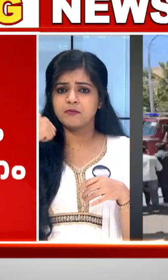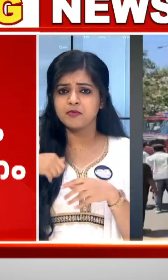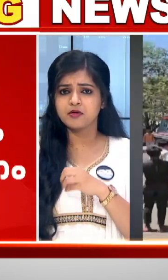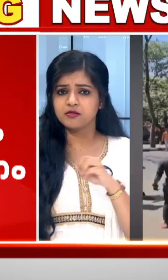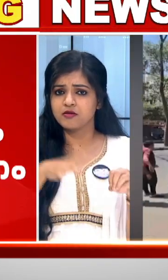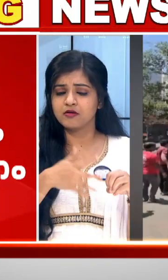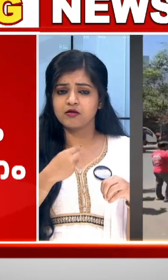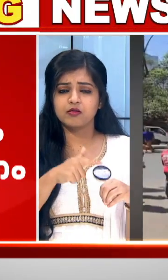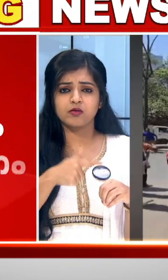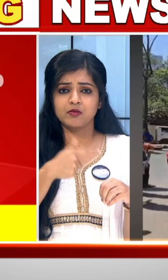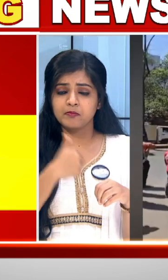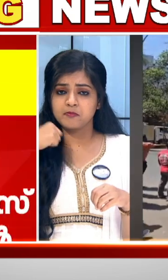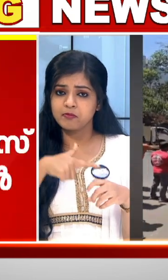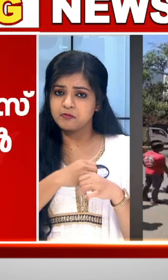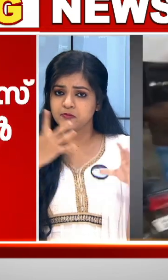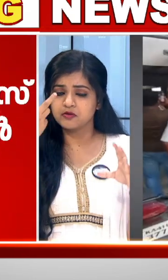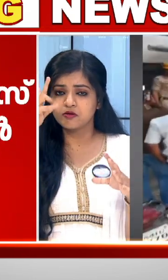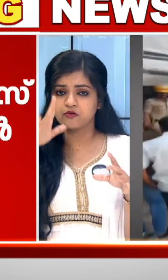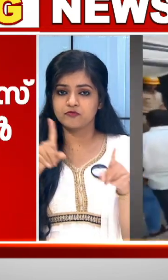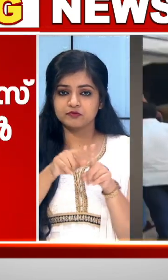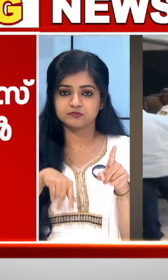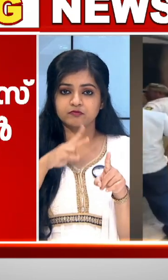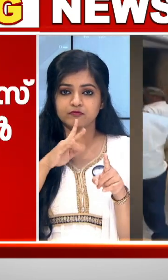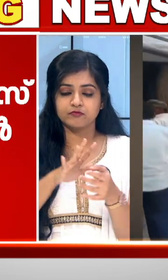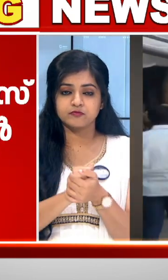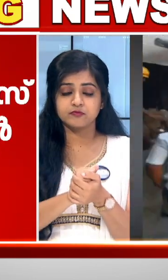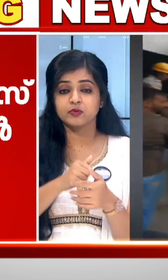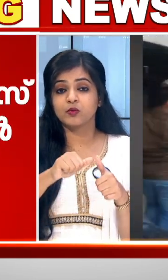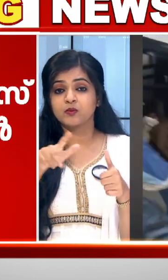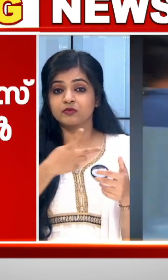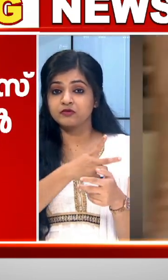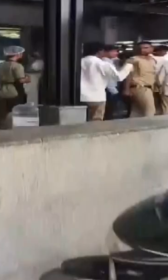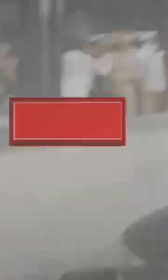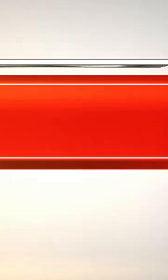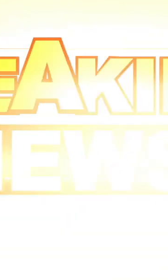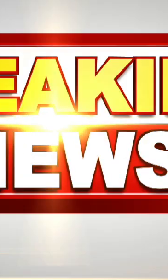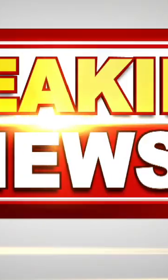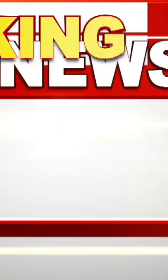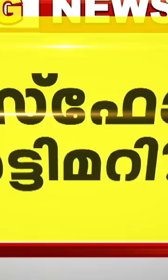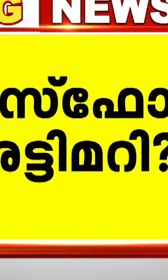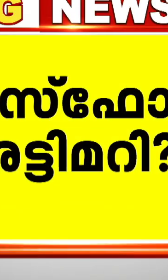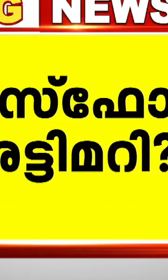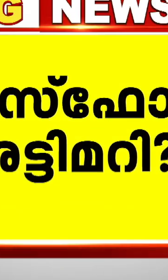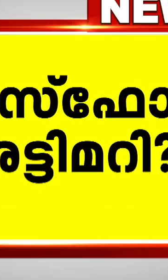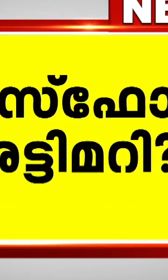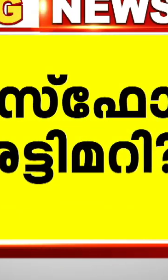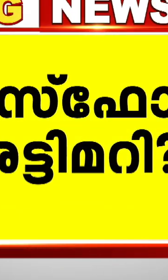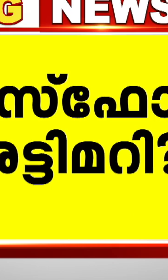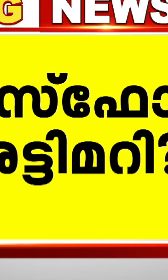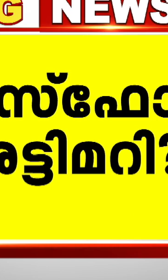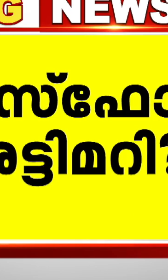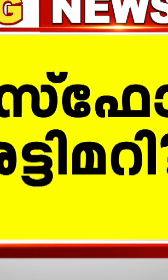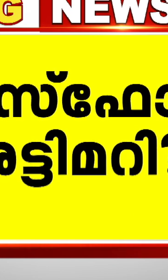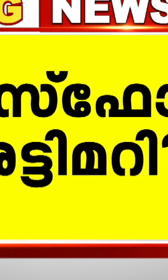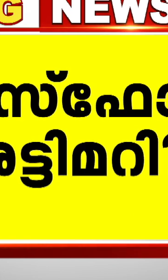ബാഗിൽ നിന്നാണ് സ്ഫോടനം ഉണ്ടായത് തുടങ്ങിയ കാര്യങ്ങളൊക്കെ പറയുന്നുമുണ്ട്. എന്തായാലും എല്ലാ മേഖലകളിലേക്കും അന്വേഷണമുണ്ട്. CCTVകൾ, അടുത്തുള്ള CCTV ദൃശ്യങ്ങളൊക്കെ പോലീസ്